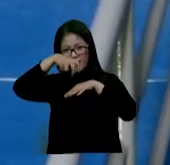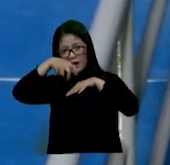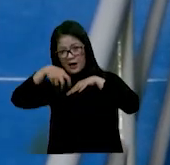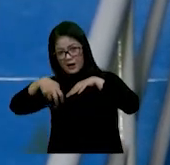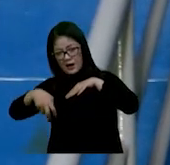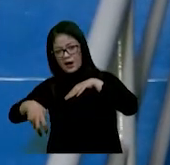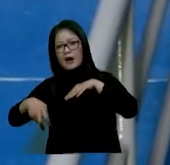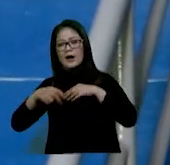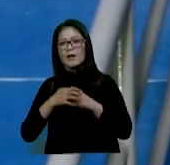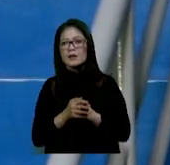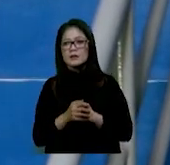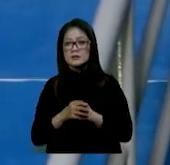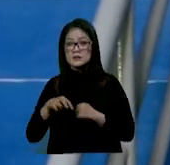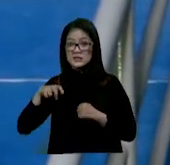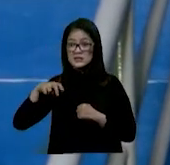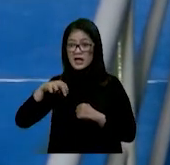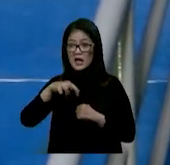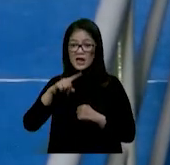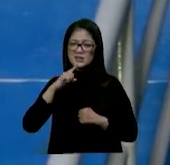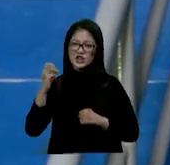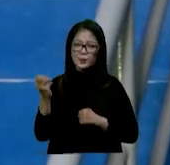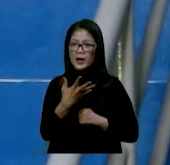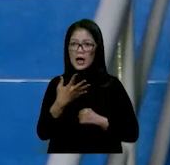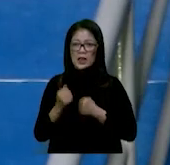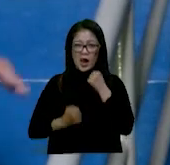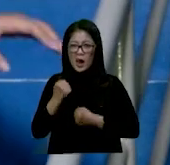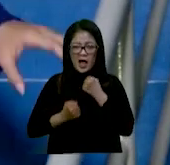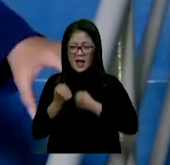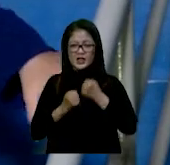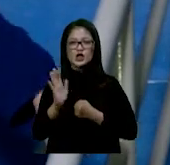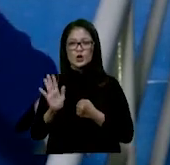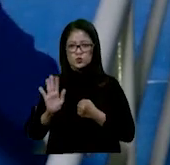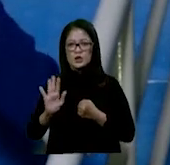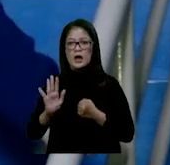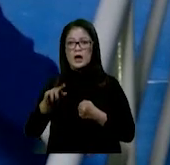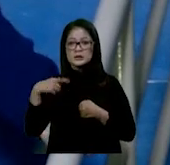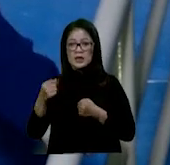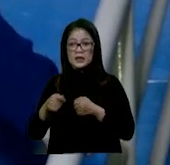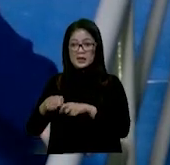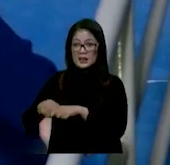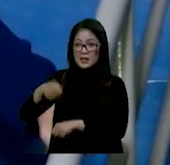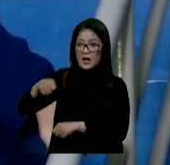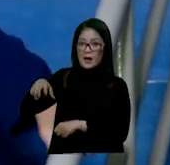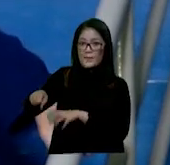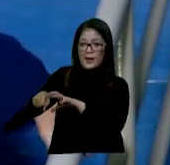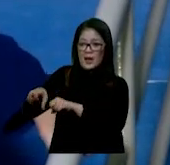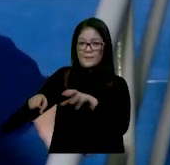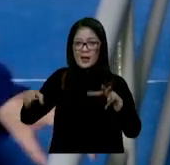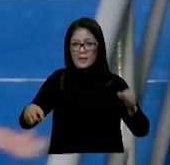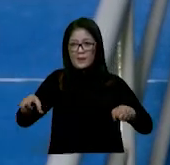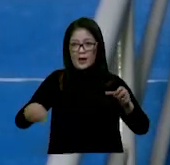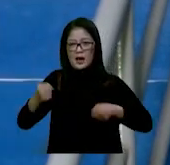Ingat, berjalanlah dengan cepat dan bukan berlari, serta jangan lupa untuk memegang salah satu gagang tangga untuk memastikan Anda tidak